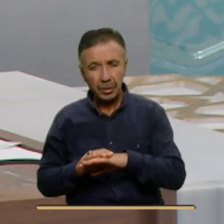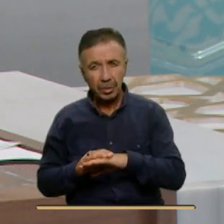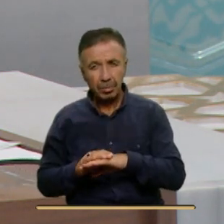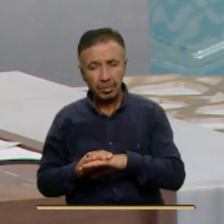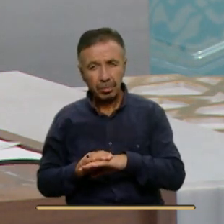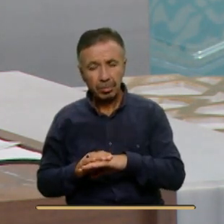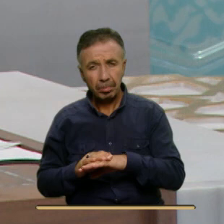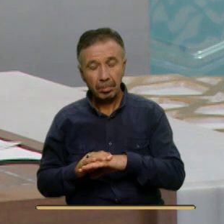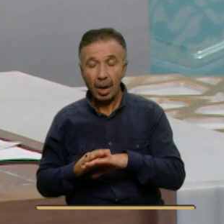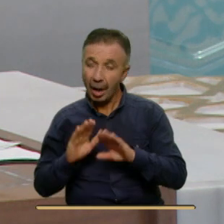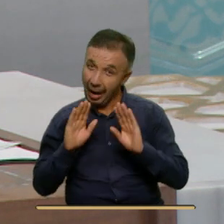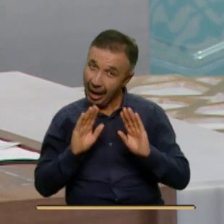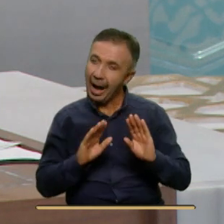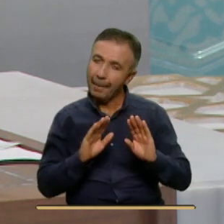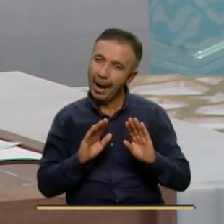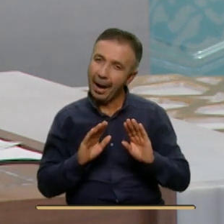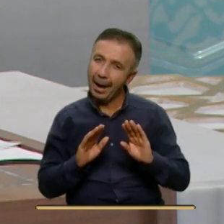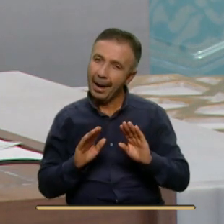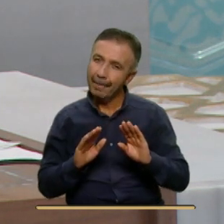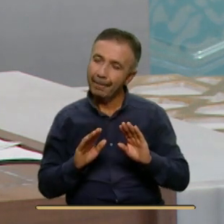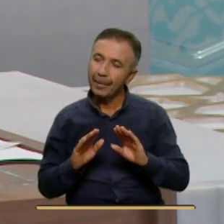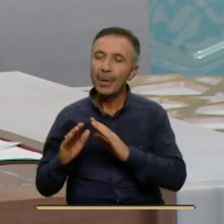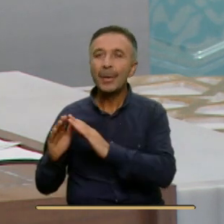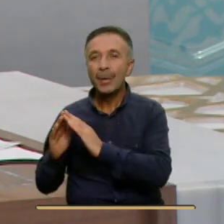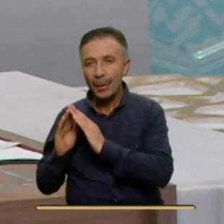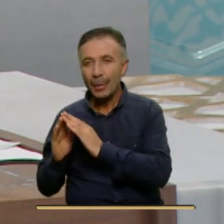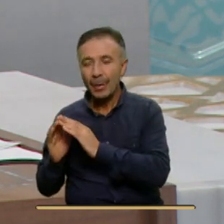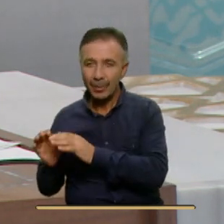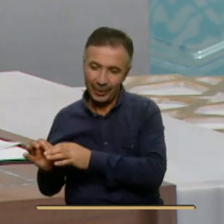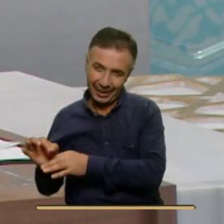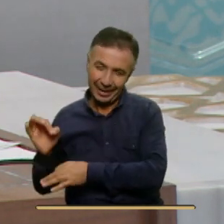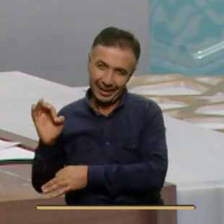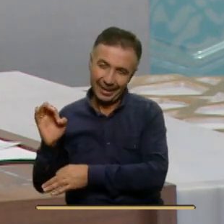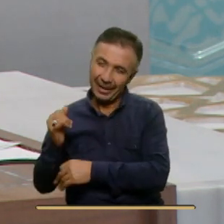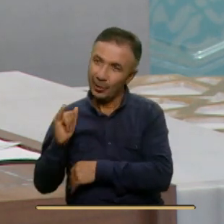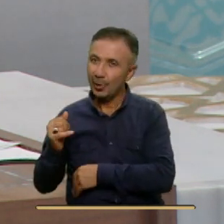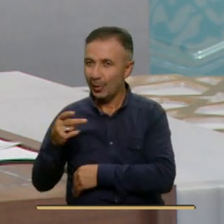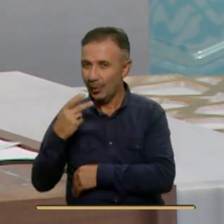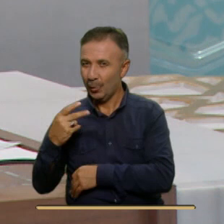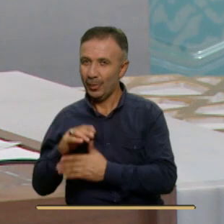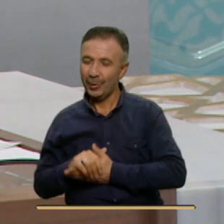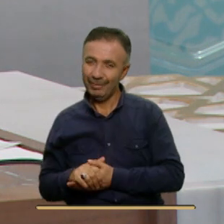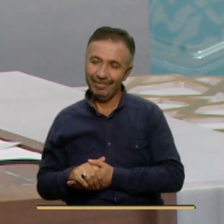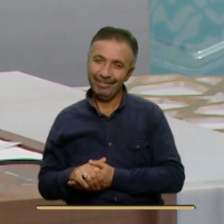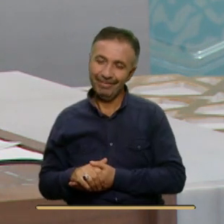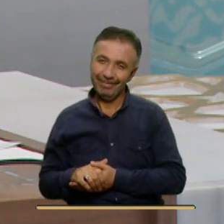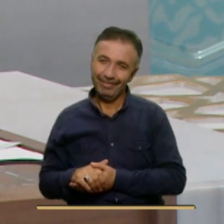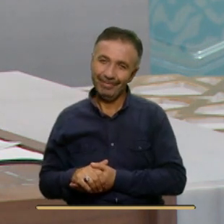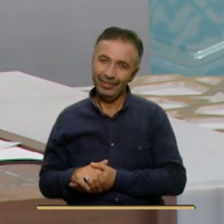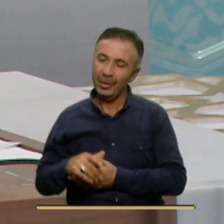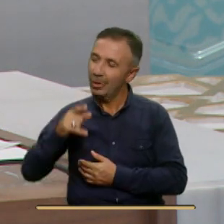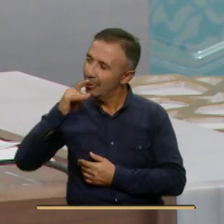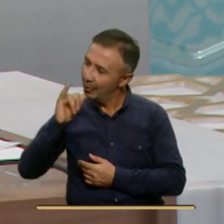etmiş. Ama komşusuna, ötekine kötü söz söylemiş. Affedersiniz,